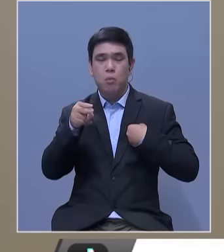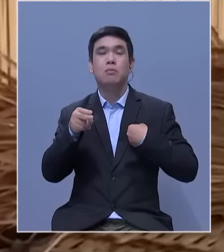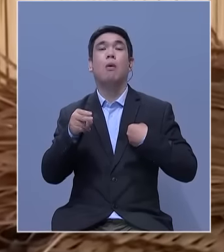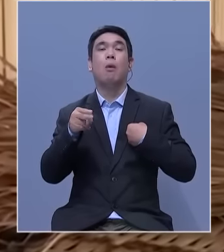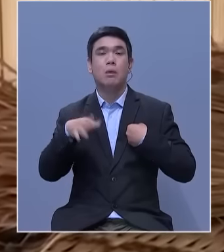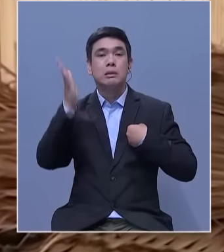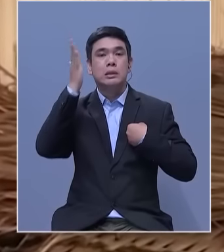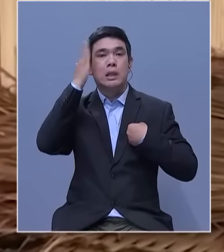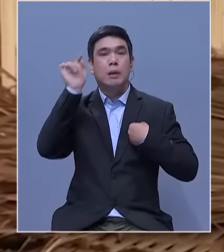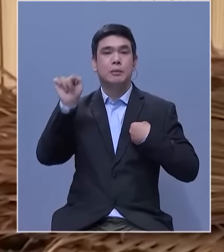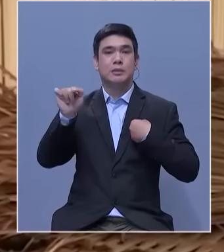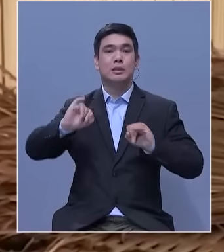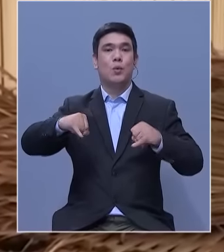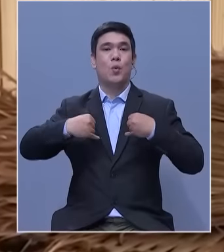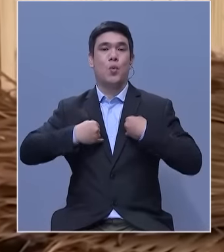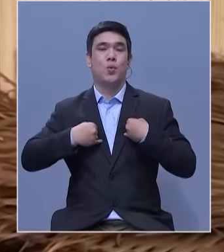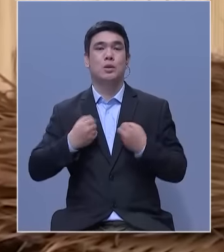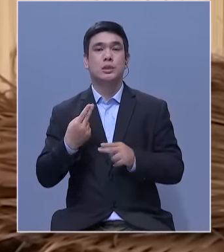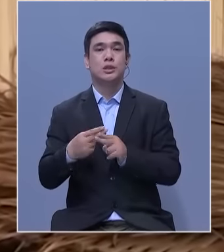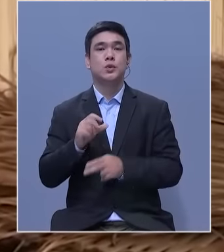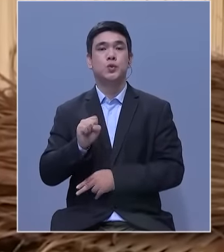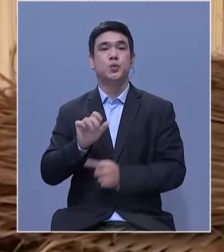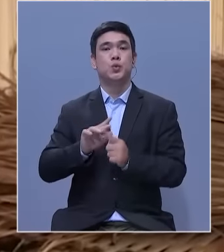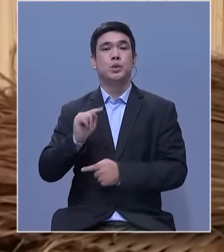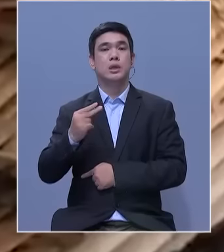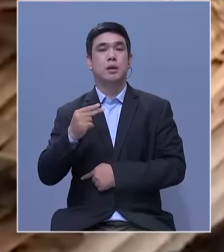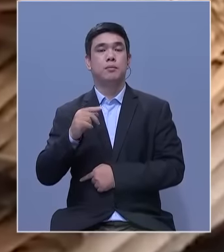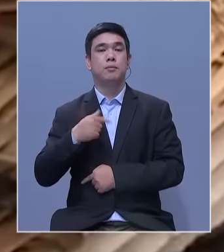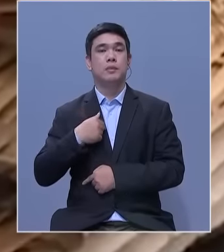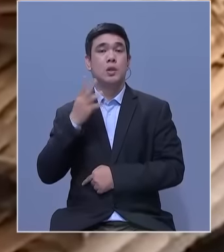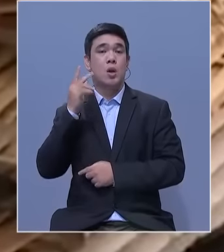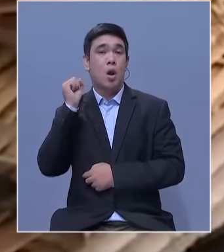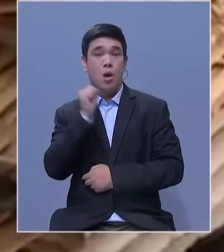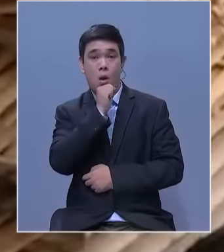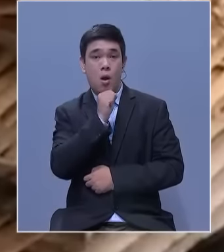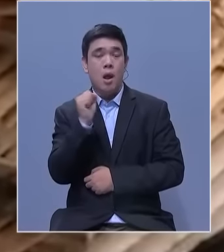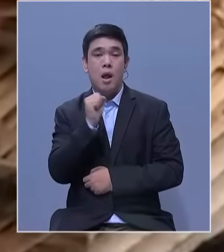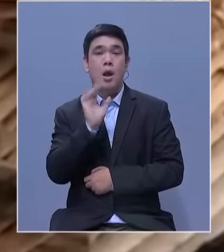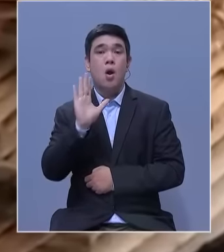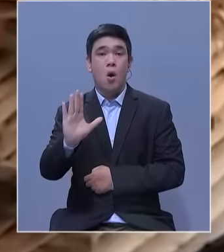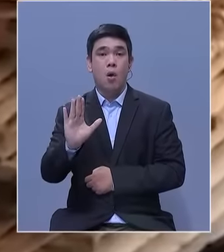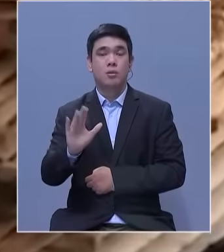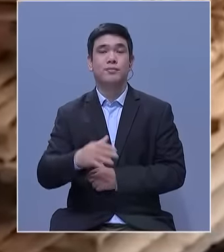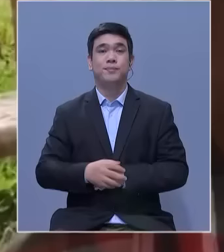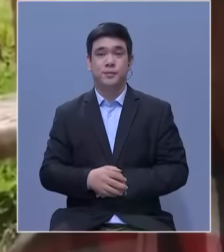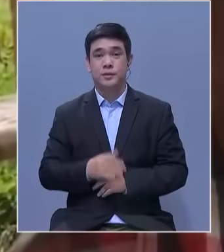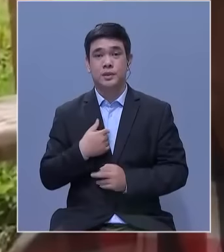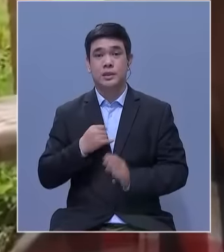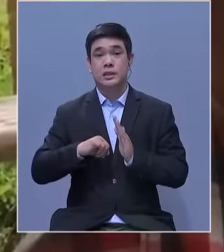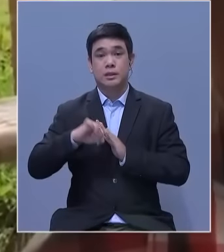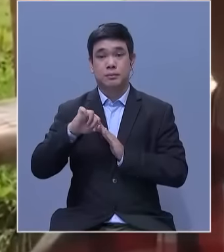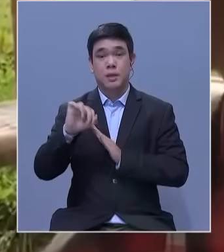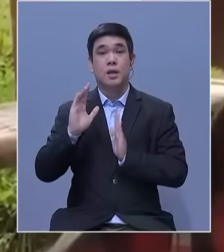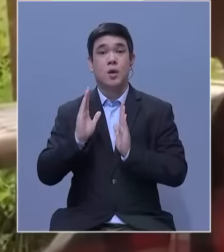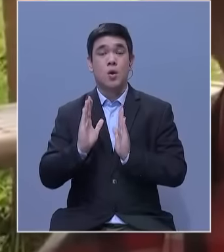นทราบแล้วว่าเจ้าของคลิปนี้คือคุณสุธรรมสะอาดล้วนศิลปินนักร้องนักแต่งเพลงคำเมืองล้านนานะครับเป็นชาวจังหวัดเชียง